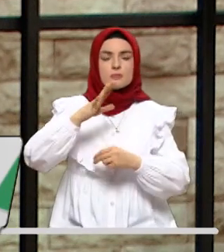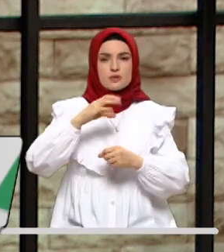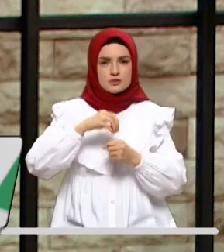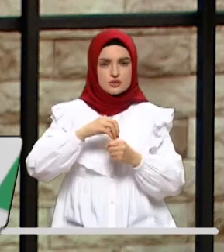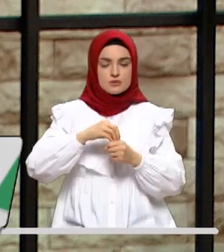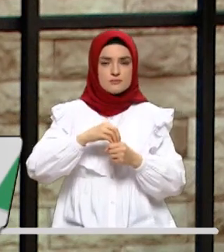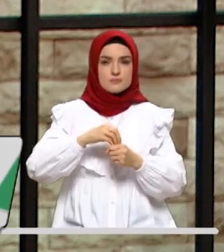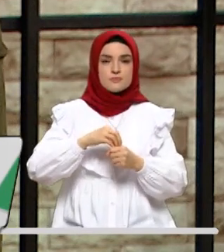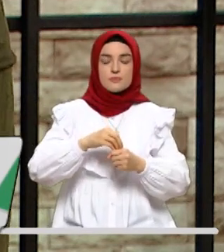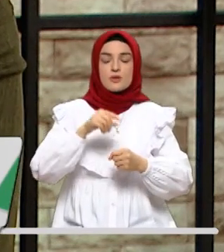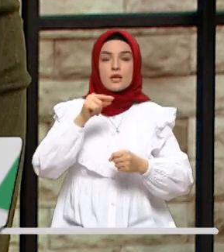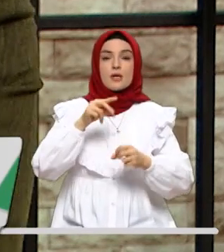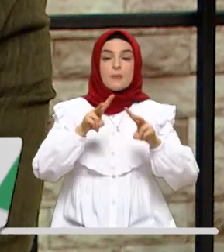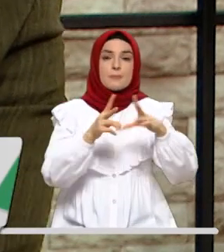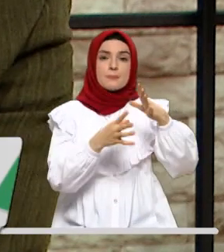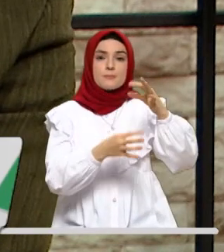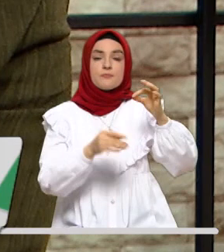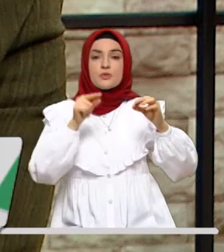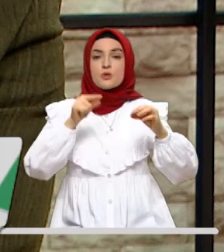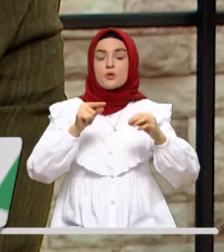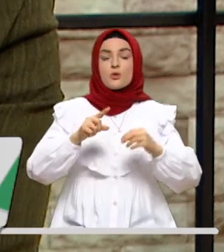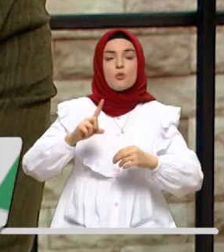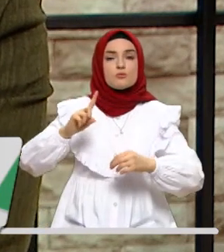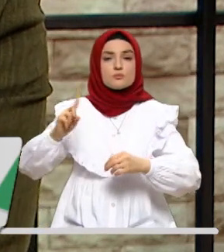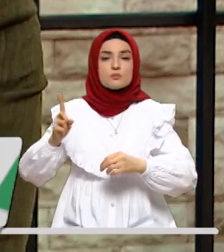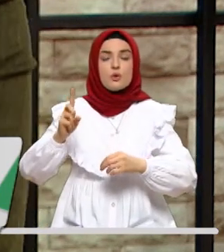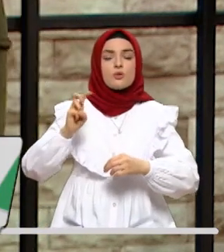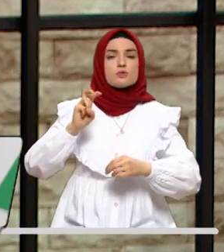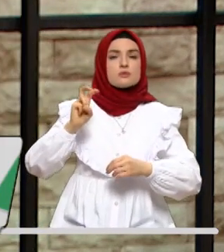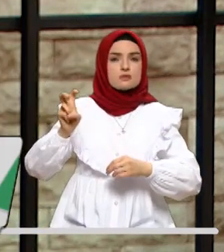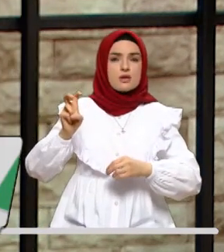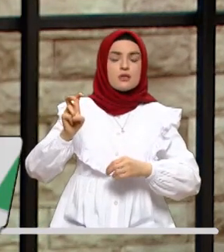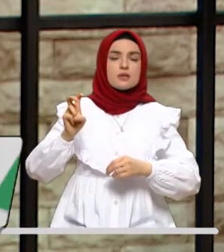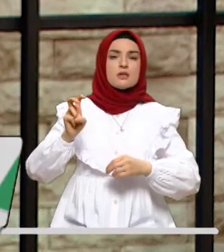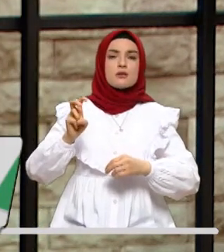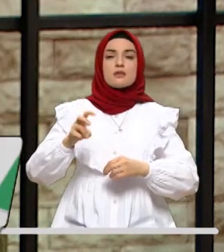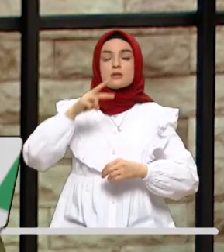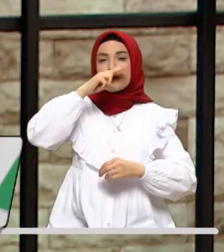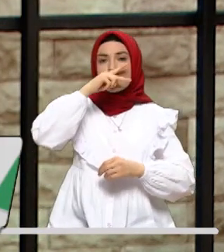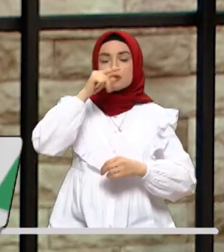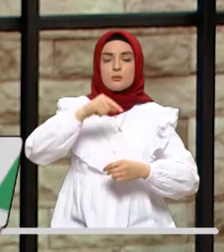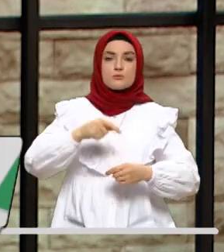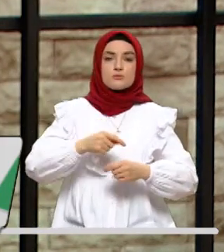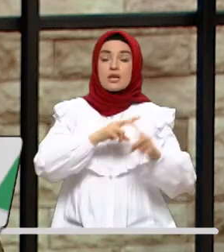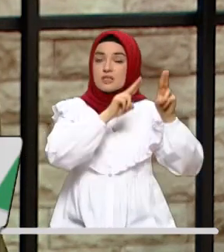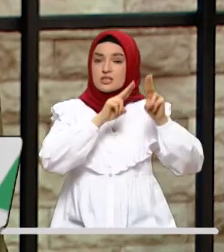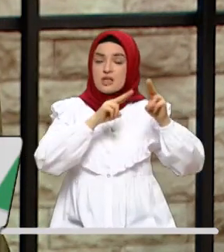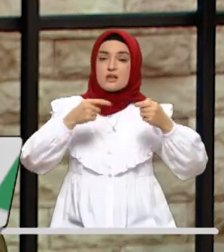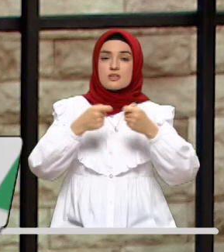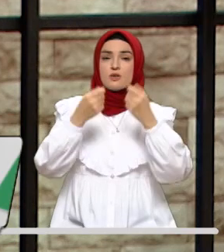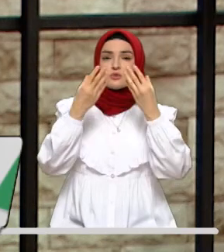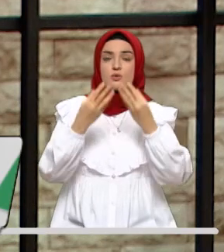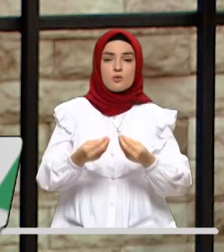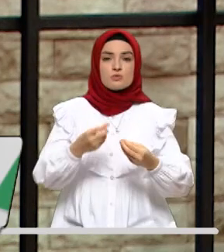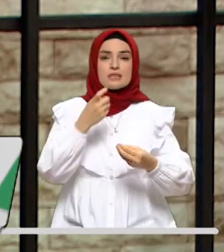Müslümanları. Hı hı. Mehmet Akif aynı zamanda işte 18 Mart 1915 günü Çanakkale Savaşı'nın olduğu yıllarda da nerededir?